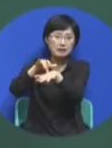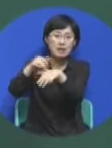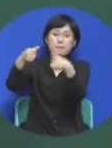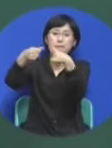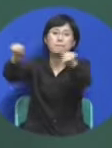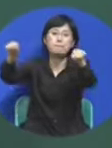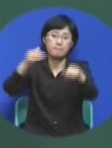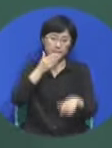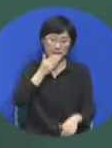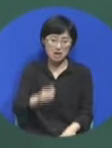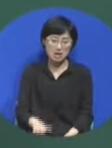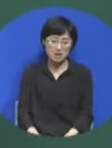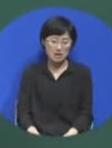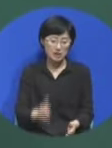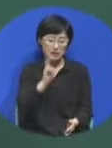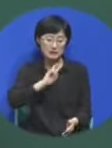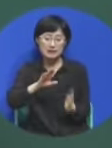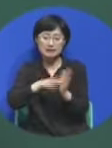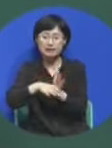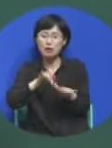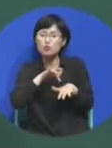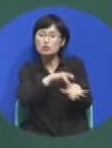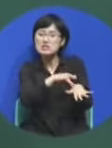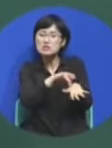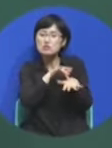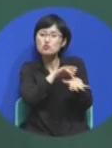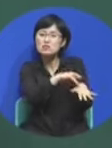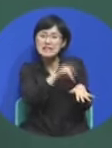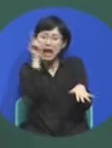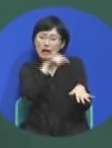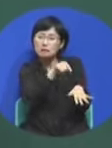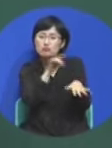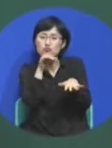唱赞美的时候，属灵的黑暗的势力被折服。 찬양할 때 귀신의 악한 영이 떠나간다 그 말이에요.